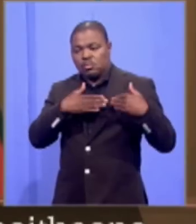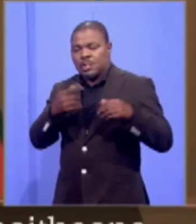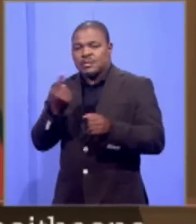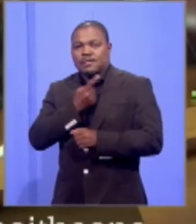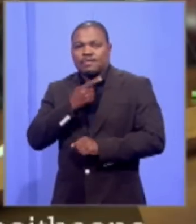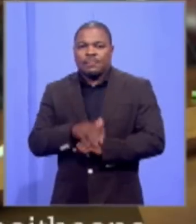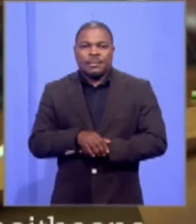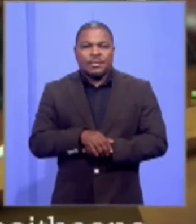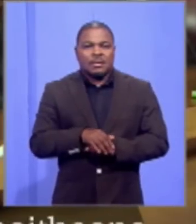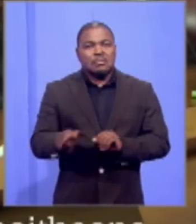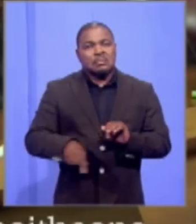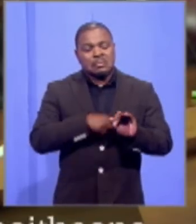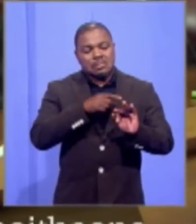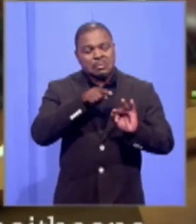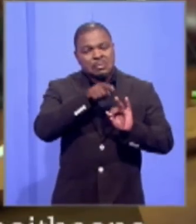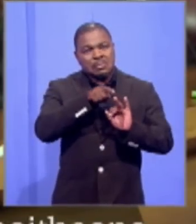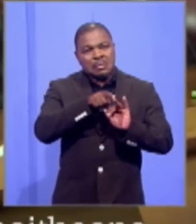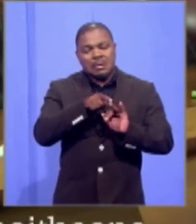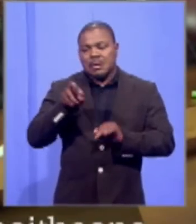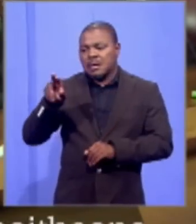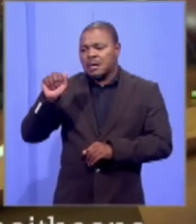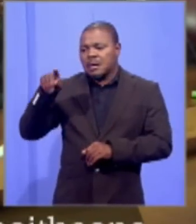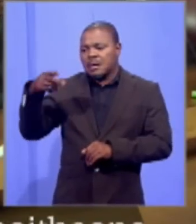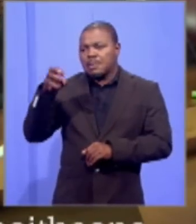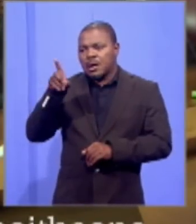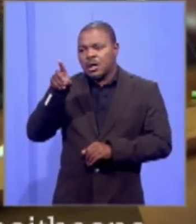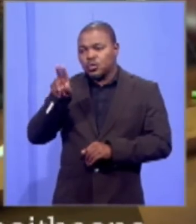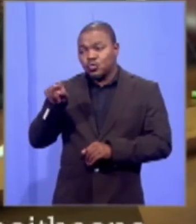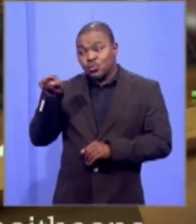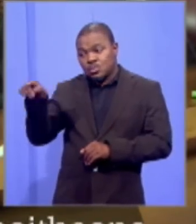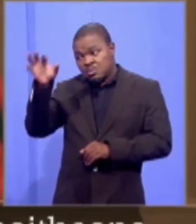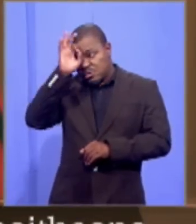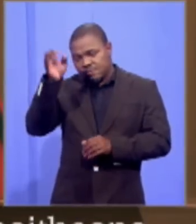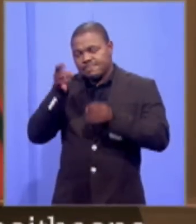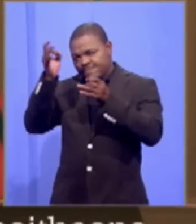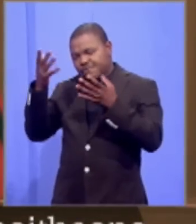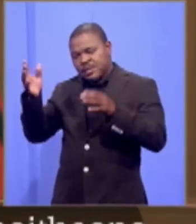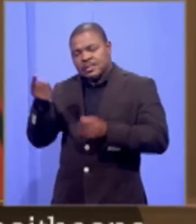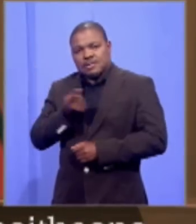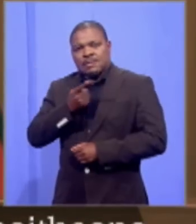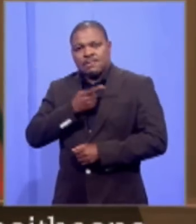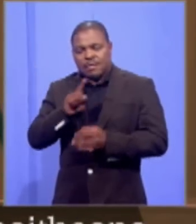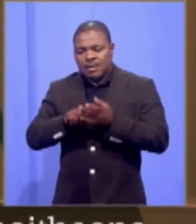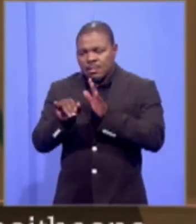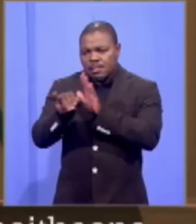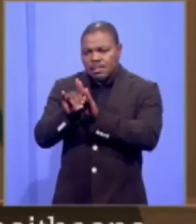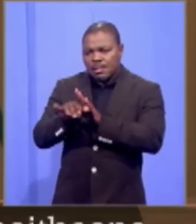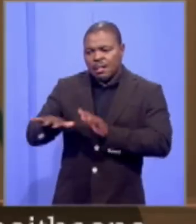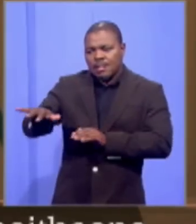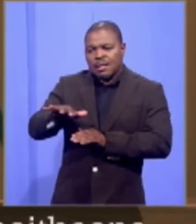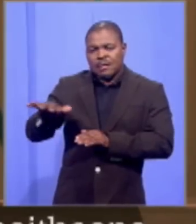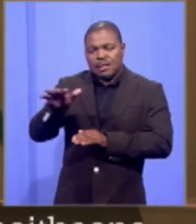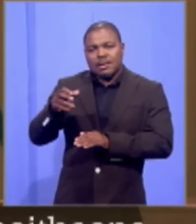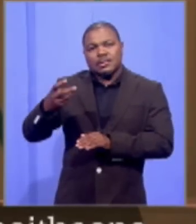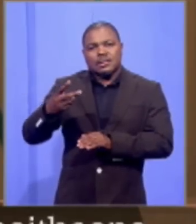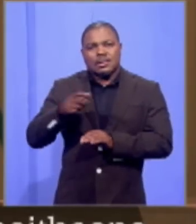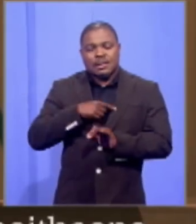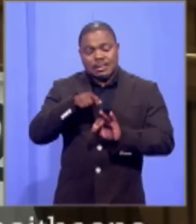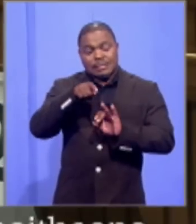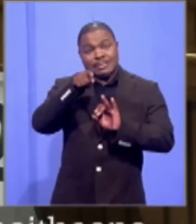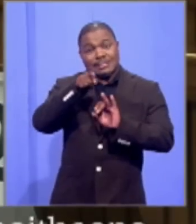lebekane bjo a bo dirilego le Colonel Rapadu le go šupa go ba bohlatha lefelo la tiragalo le bobedi bjo bo dirilwe ke molatofatšo